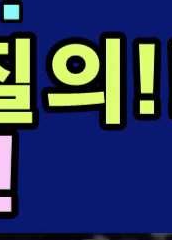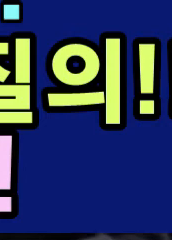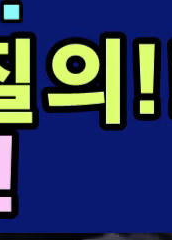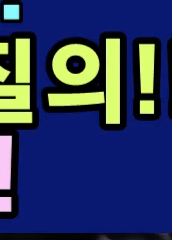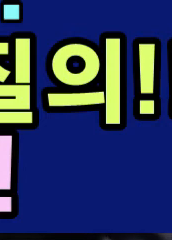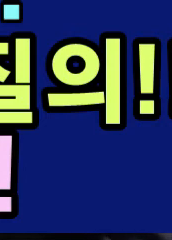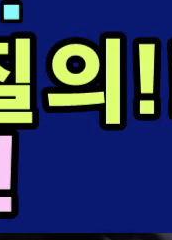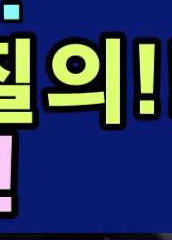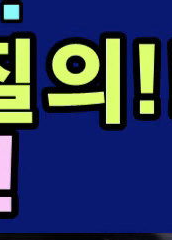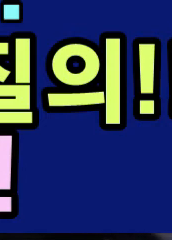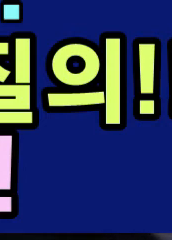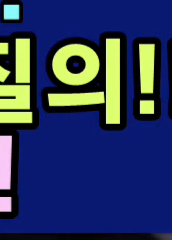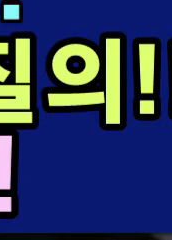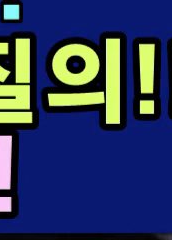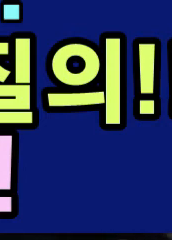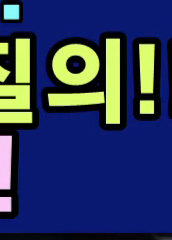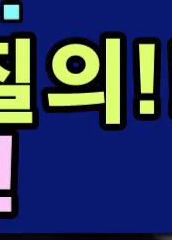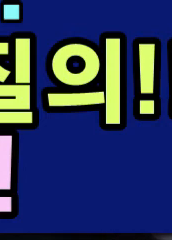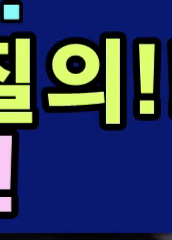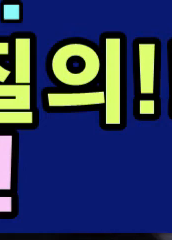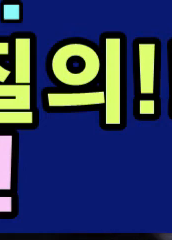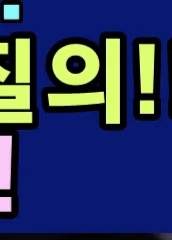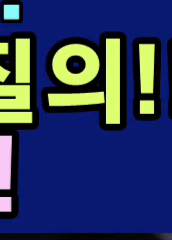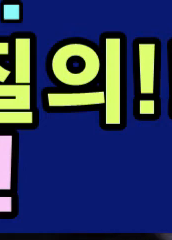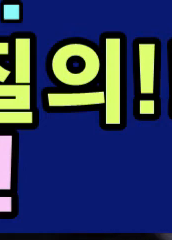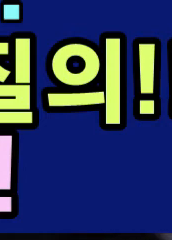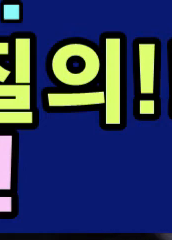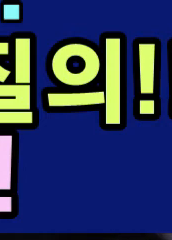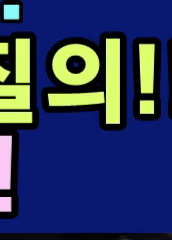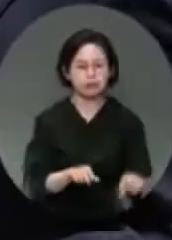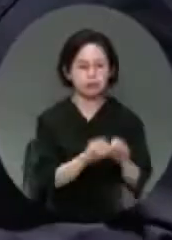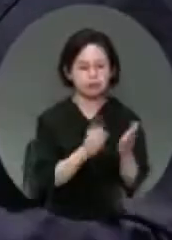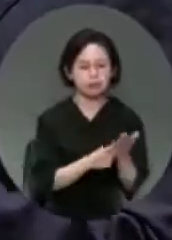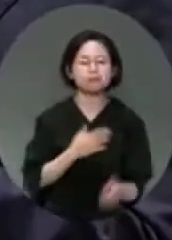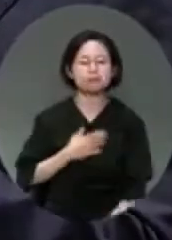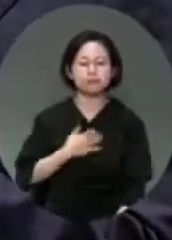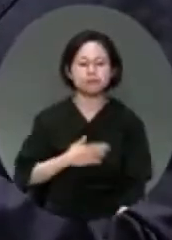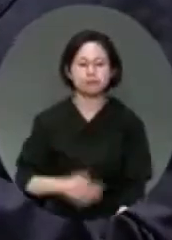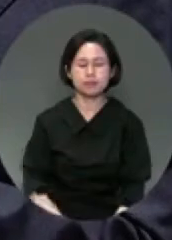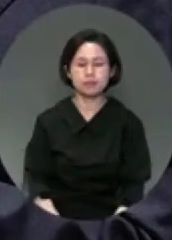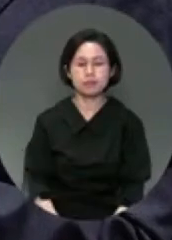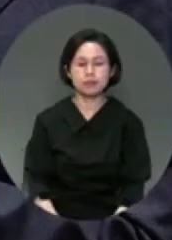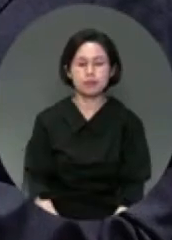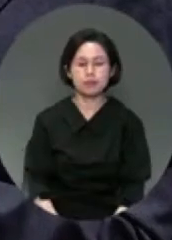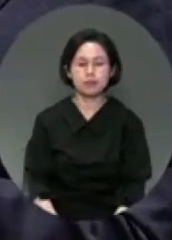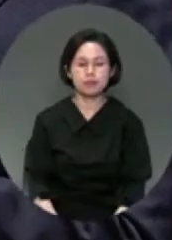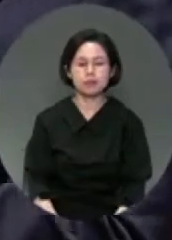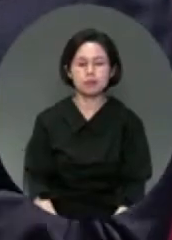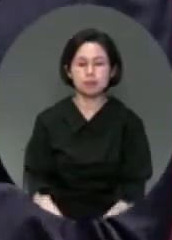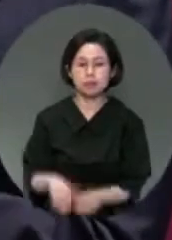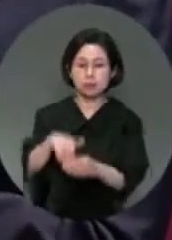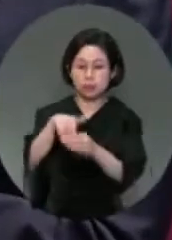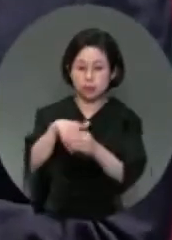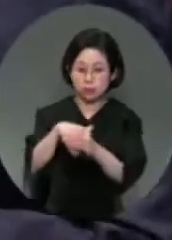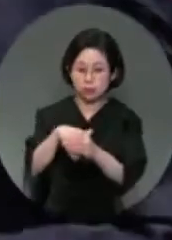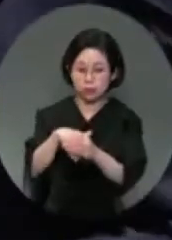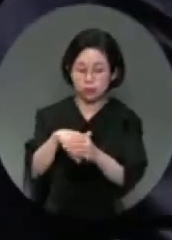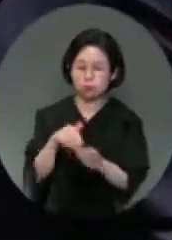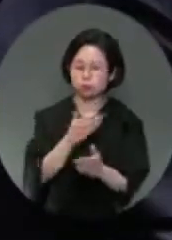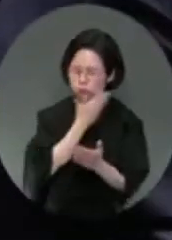대한 많은 여론들이 있다는 걸 알고 계시죠? 네, 알고 있습니다. 선거에서 가장 중요한 것들은 뭐라고 지금